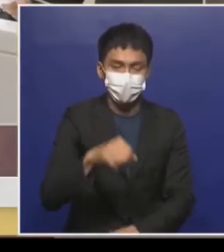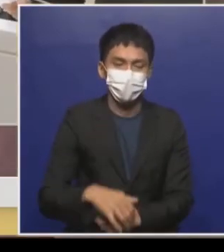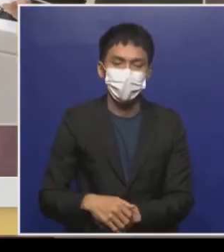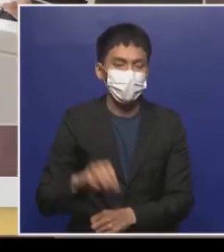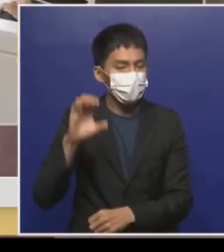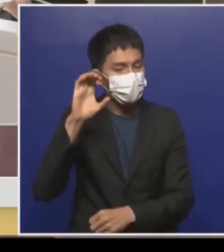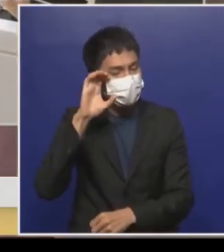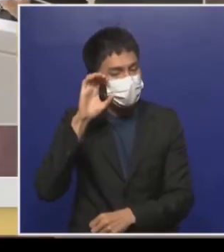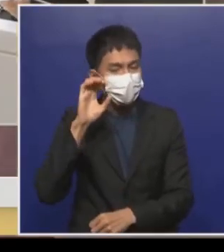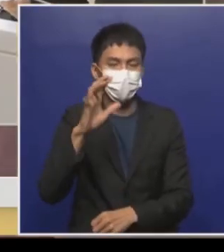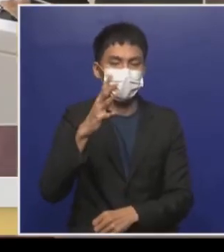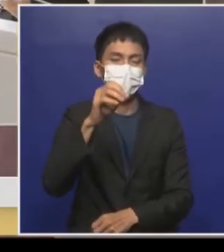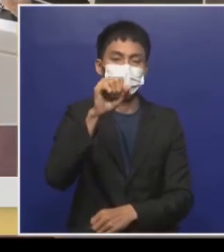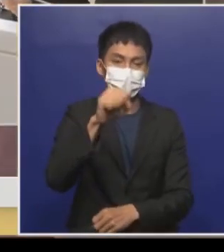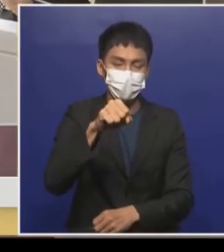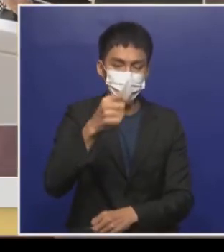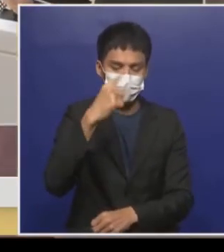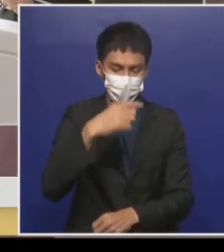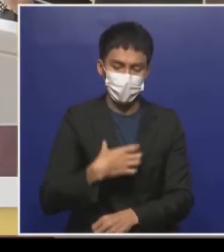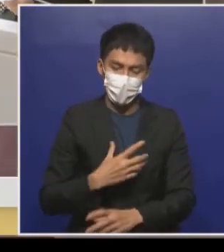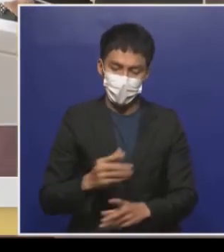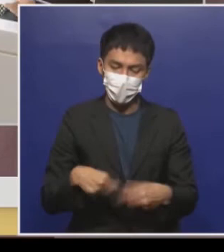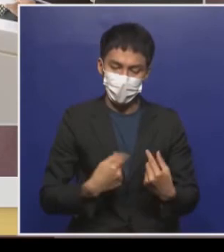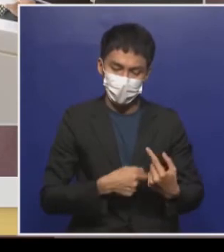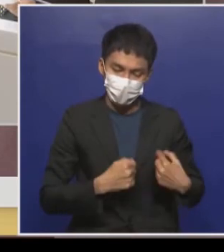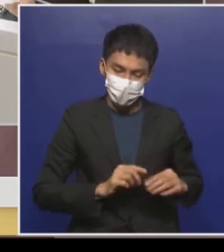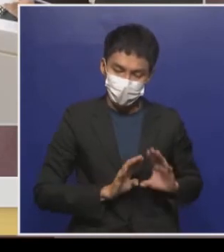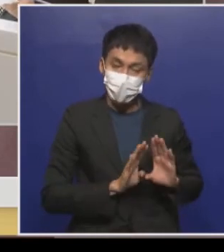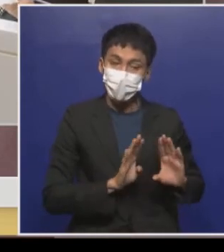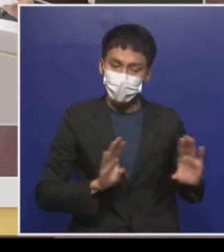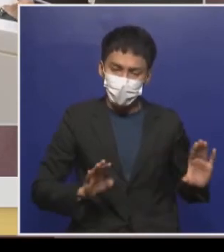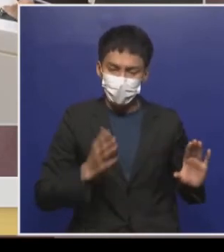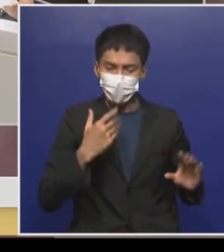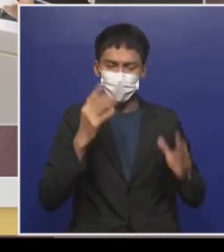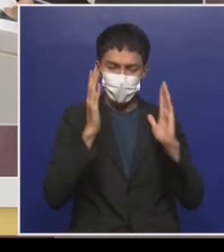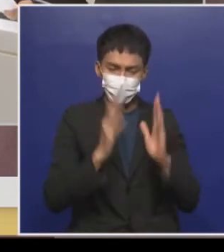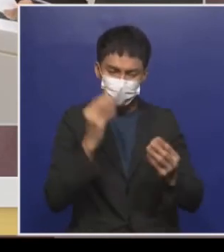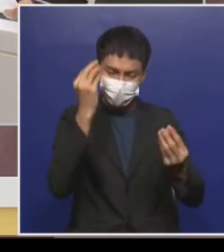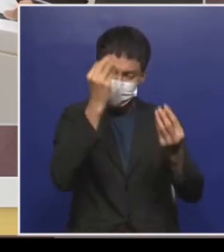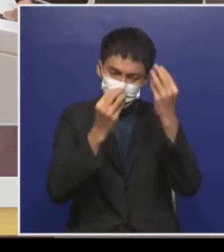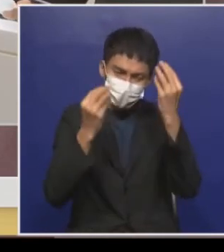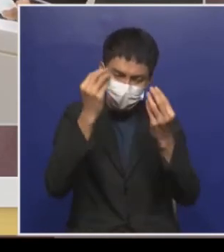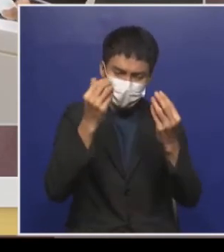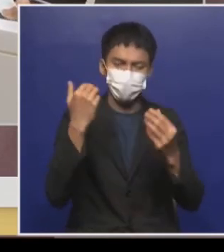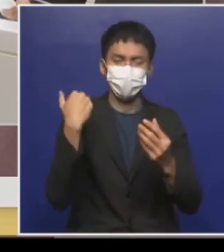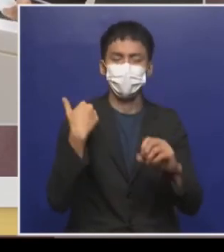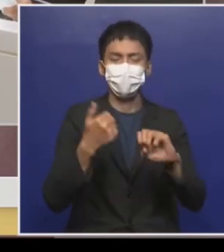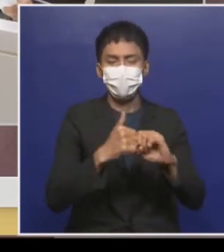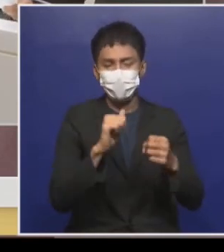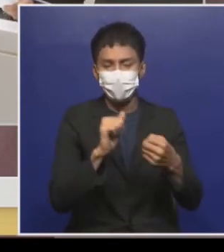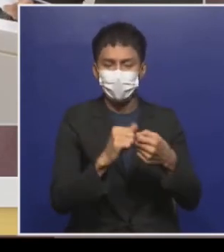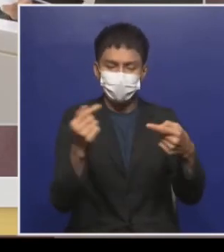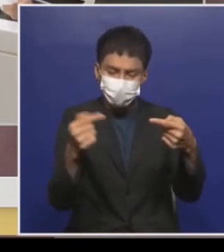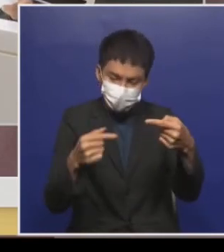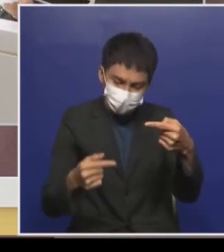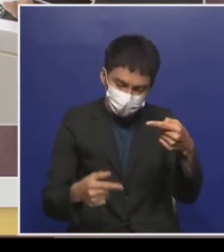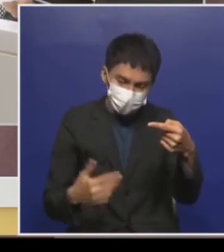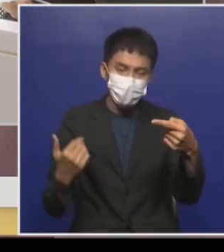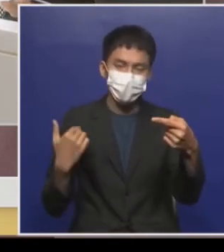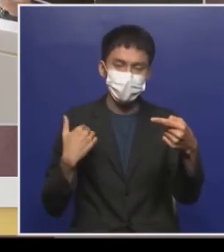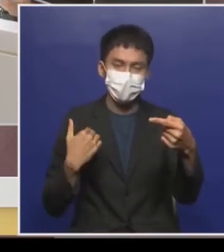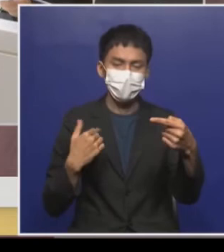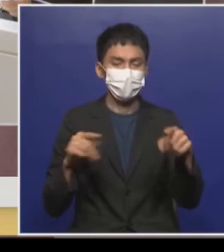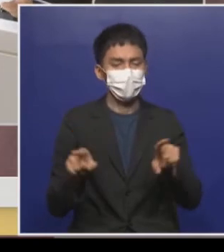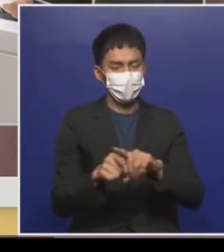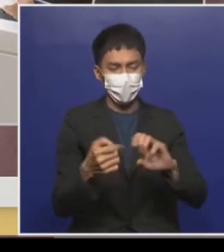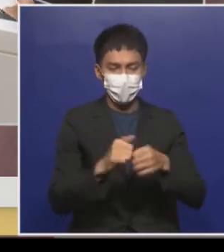ากจะให้ท่านมความเปิดกว้างว่าที่ปชาชนสับสนนั้นนั้นก็มาจากหายสาเหตุสาเหตุหลกอาจะว่